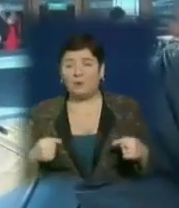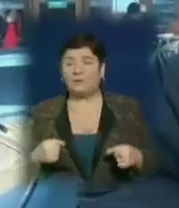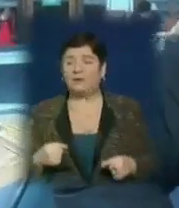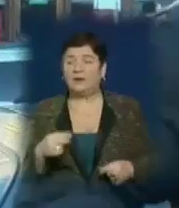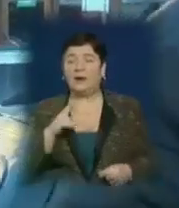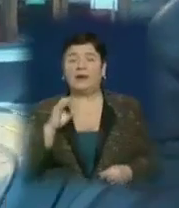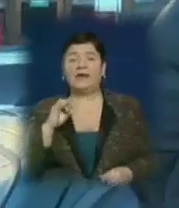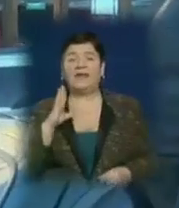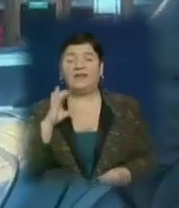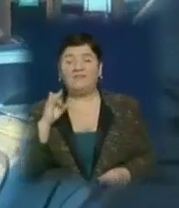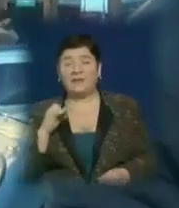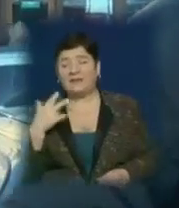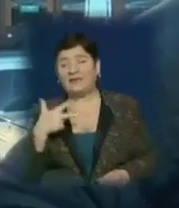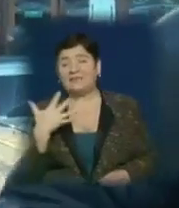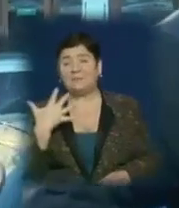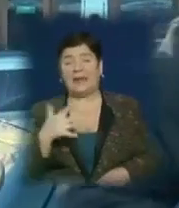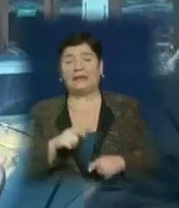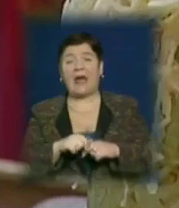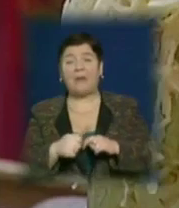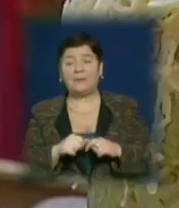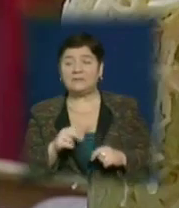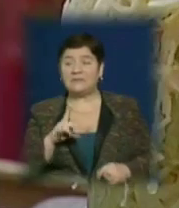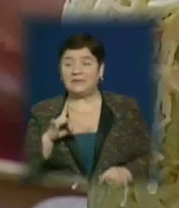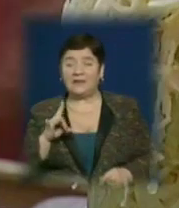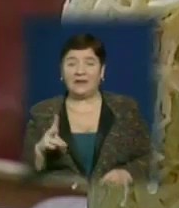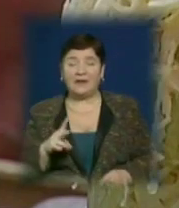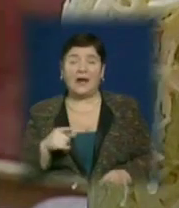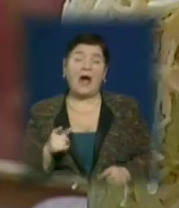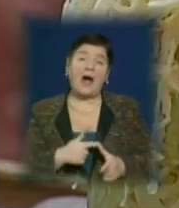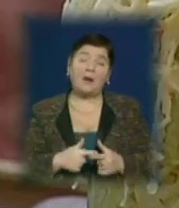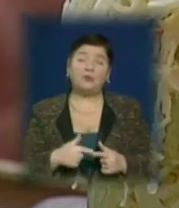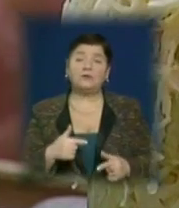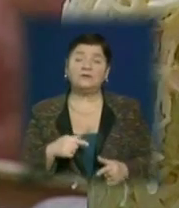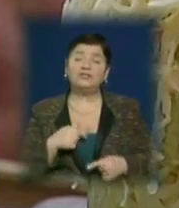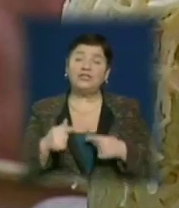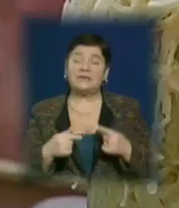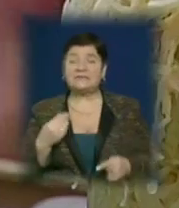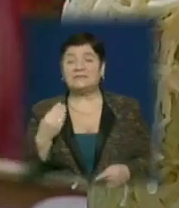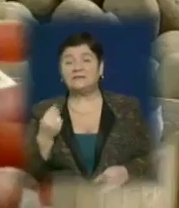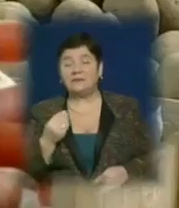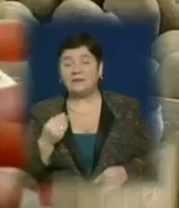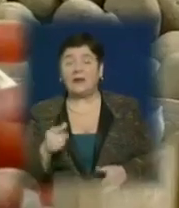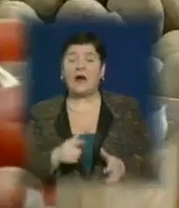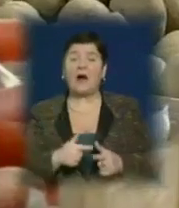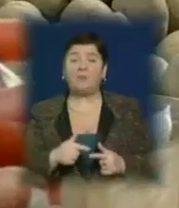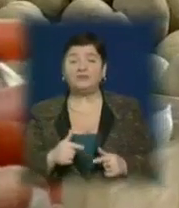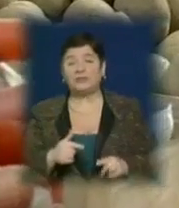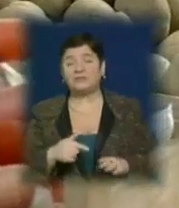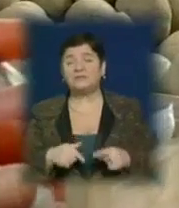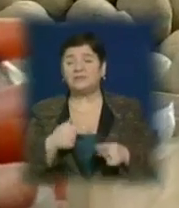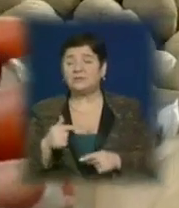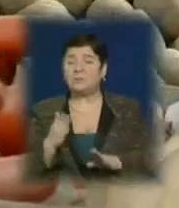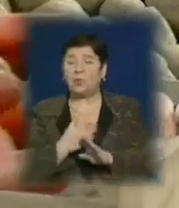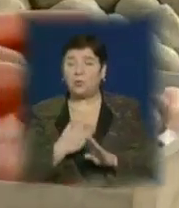киві, 35 апельсин. Або через ціни, або через не надто новорічну погоду, багато